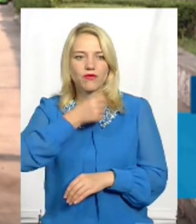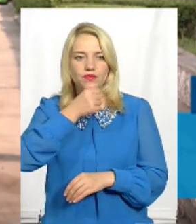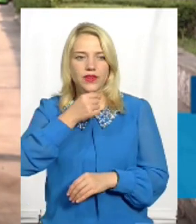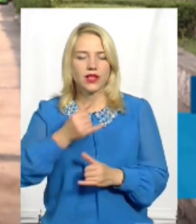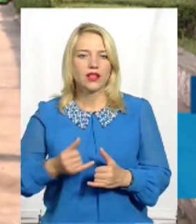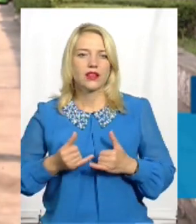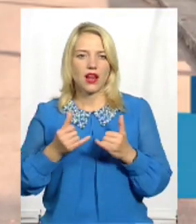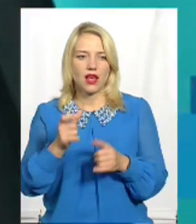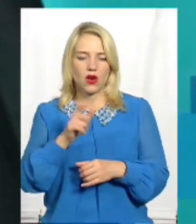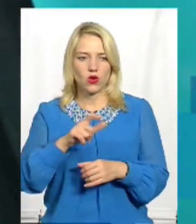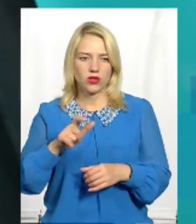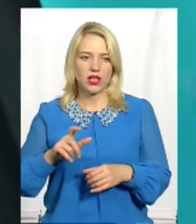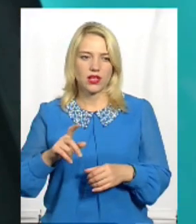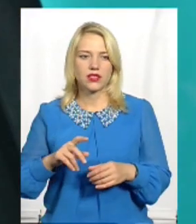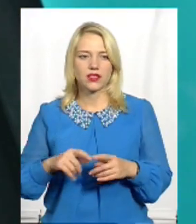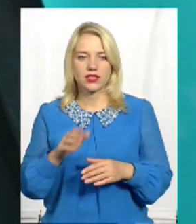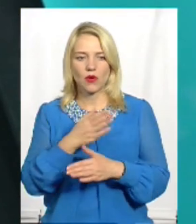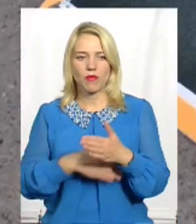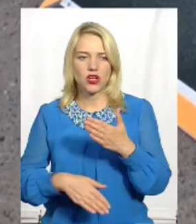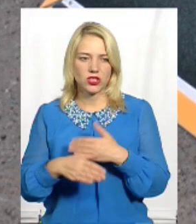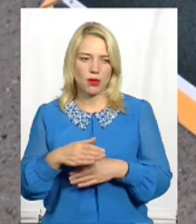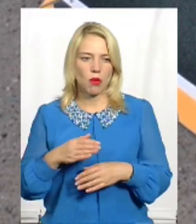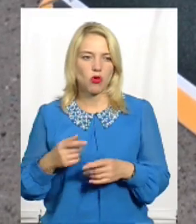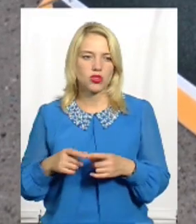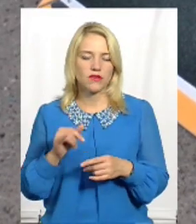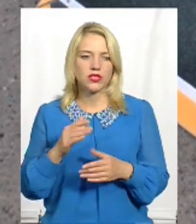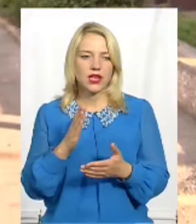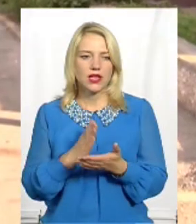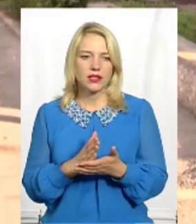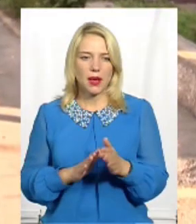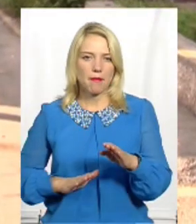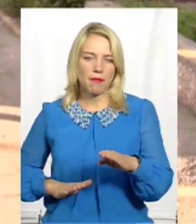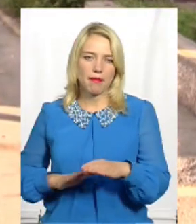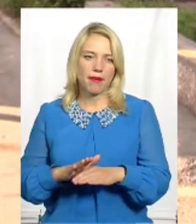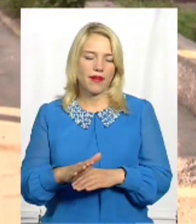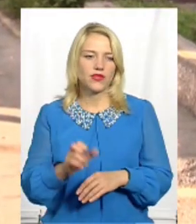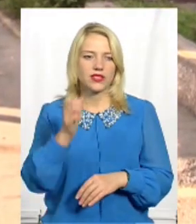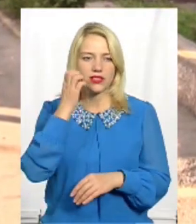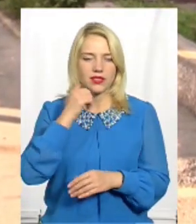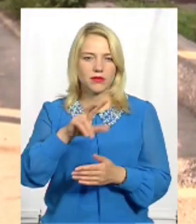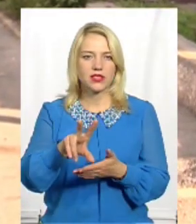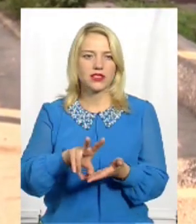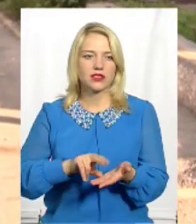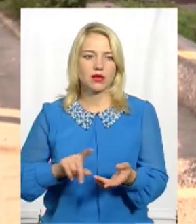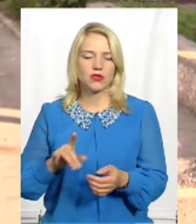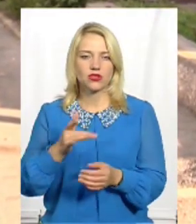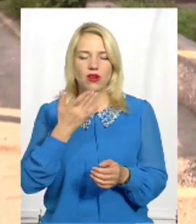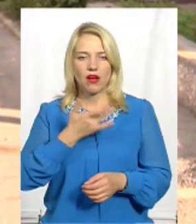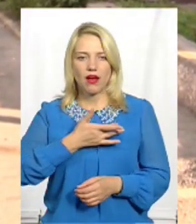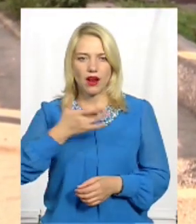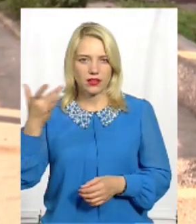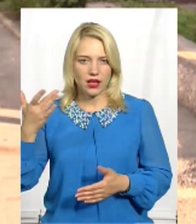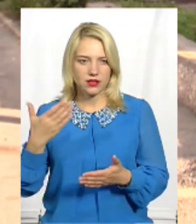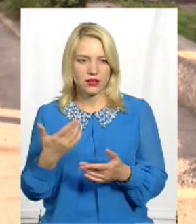для людей з обмеженими можливостями існує пандус. Ну, зі старими зразками, тими ще радянськими, скажімо